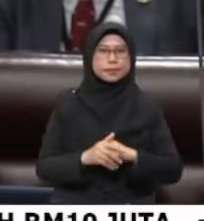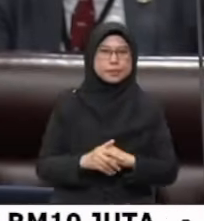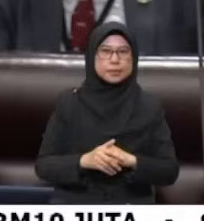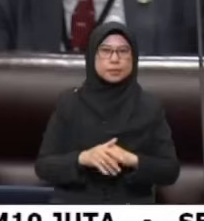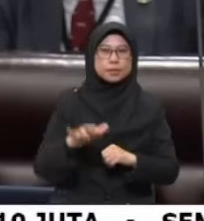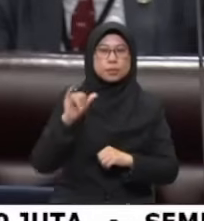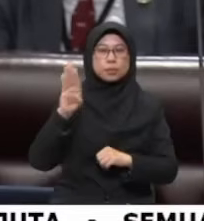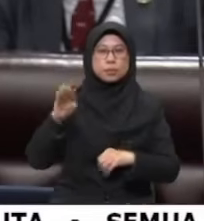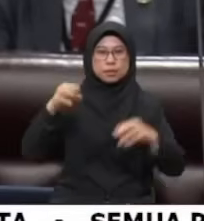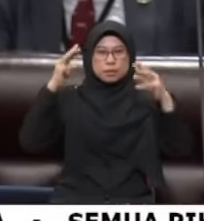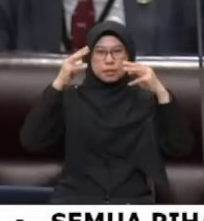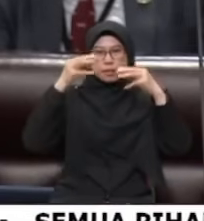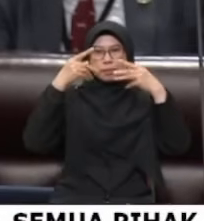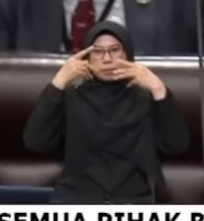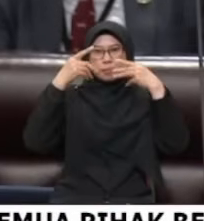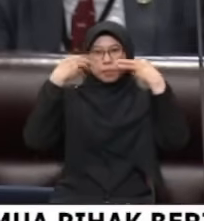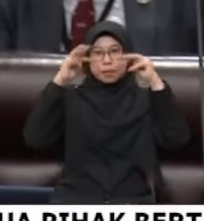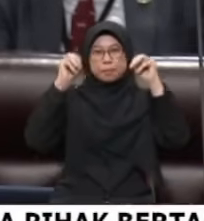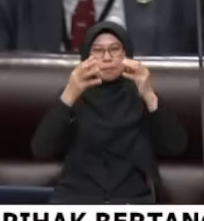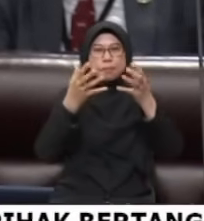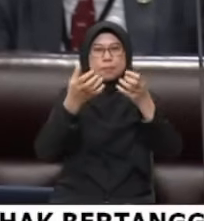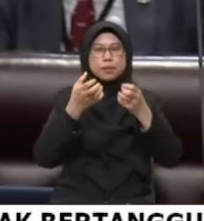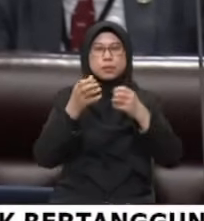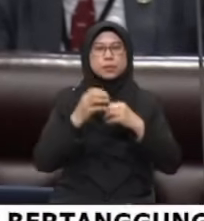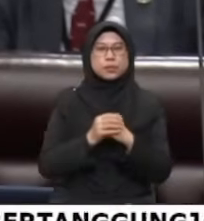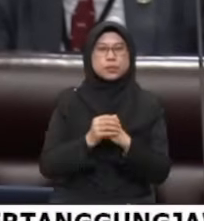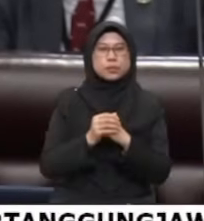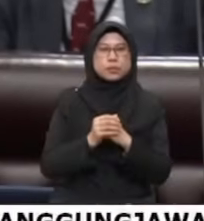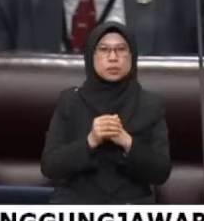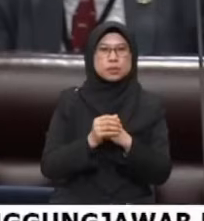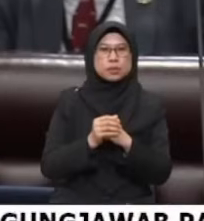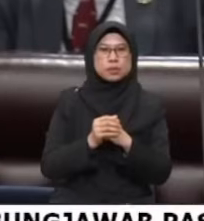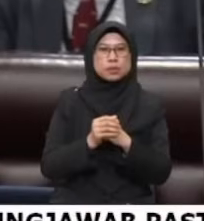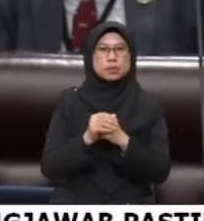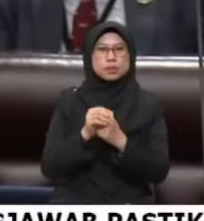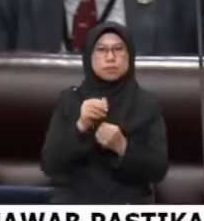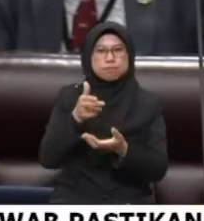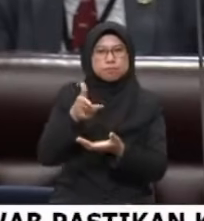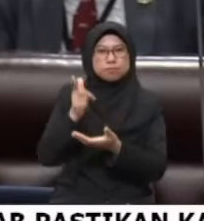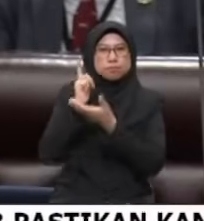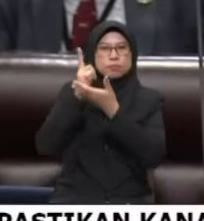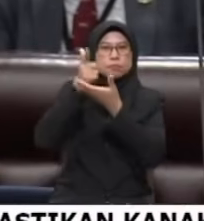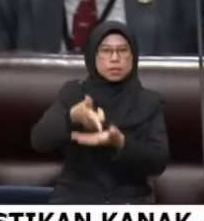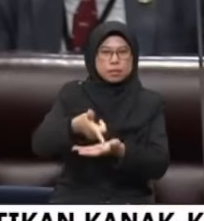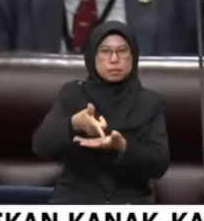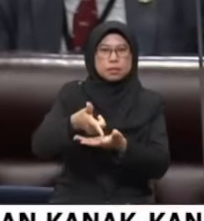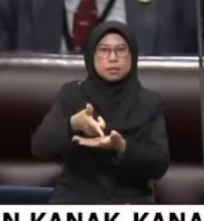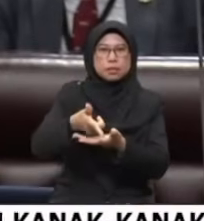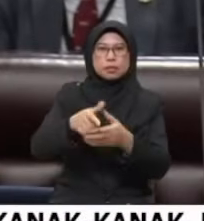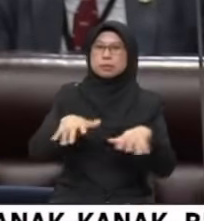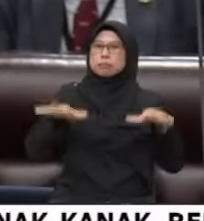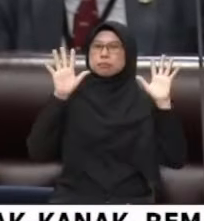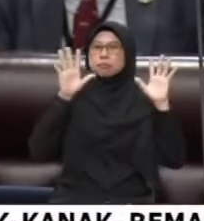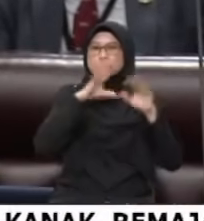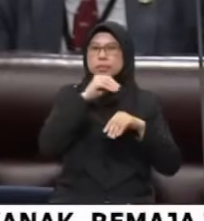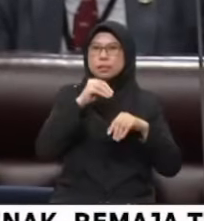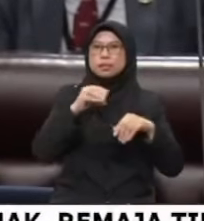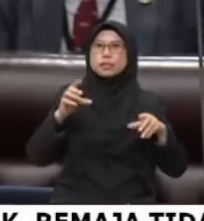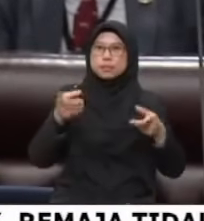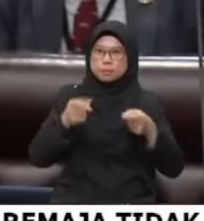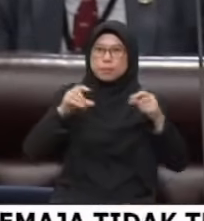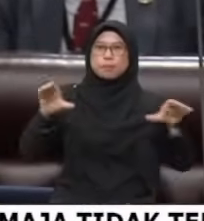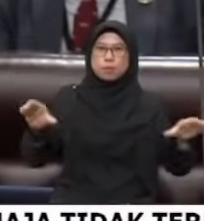amat berhormat Perdana Menteri menggesa agar dilaksanakan gencatan senjata kekal dan segakan dan